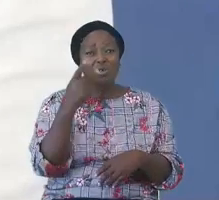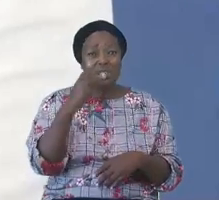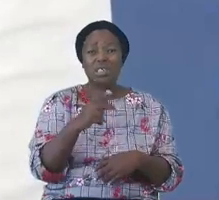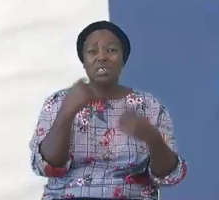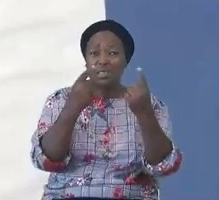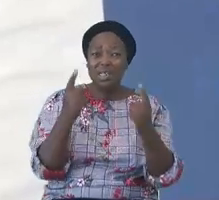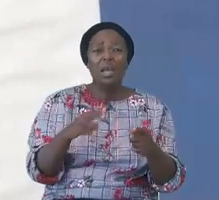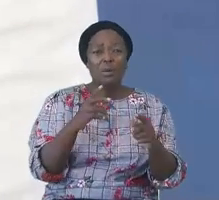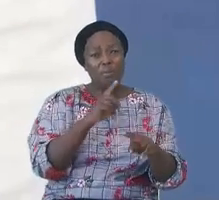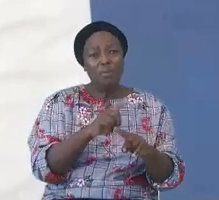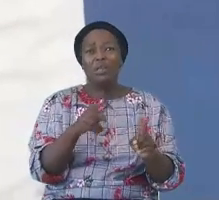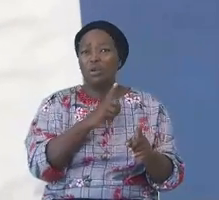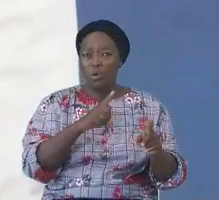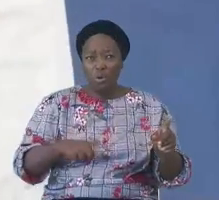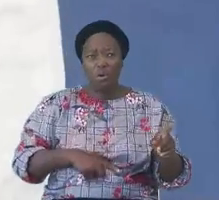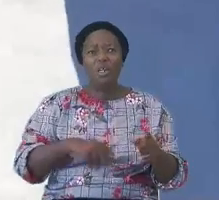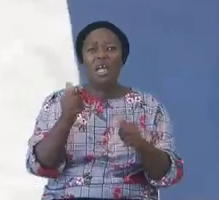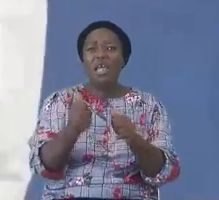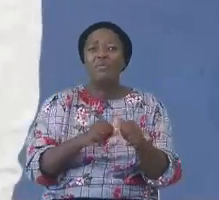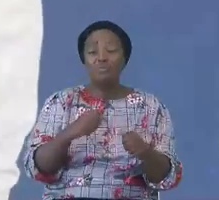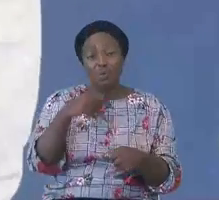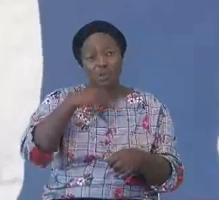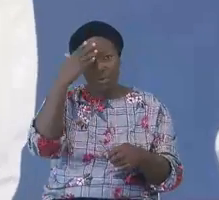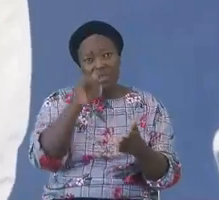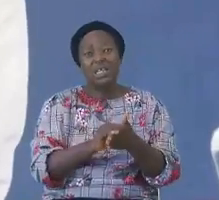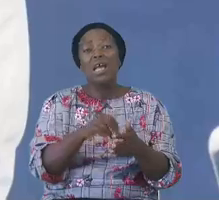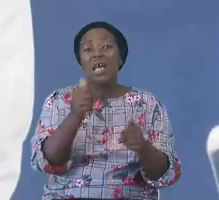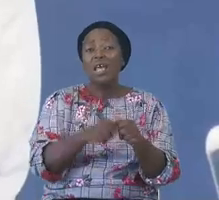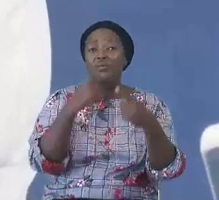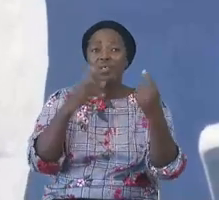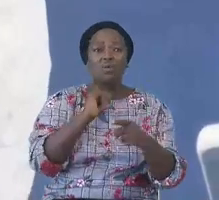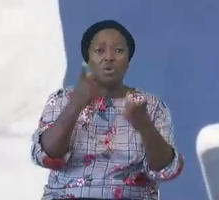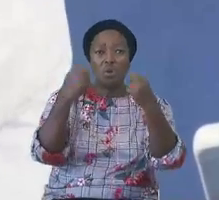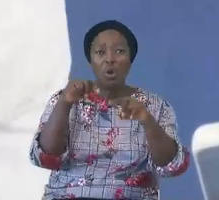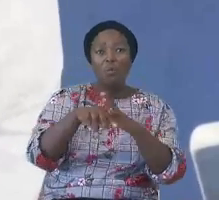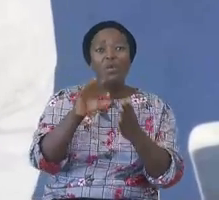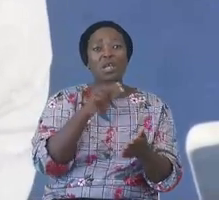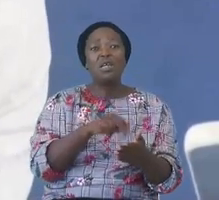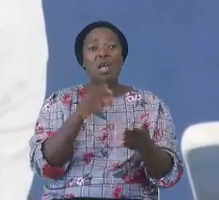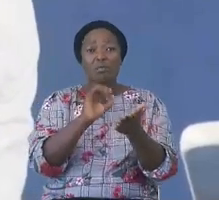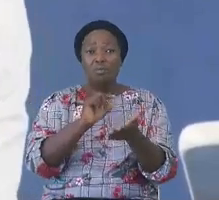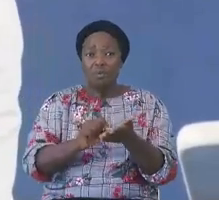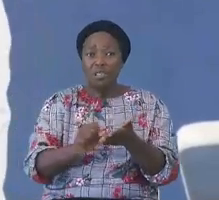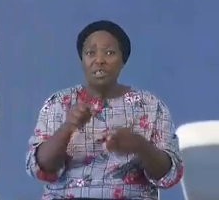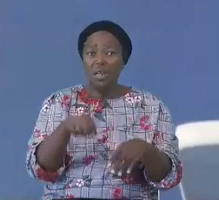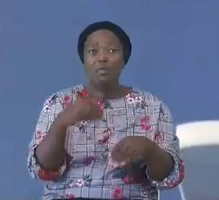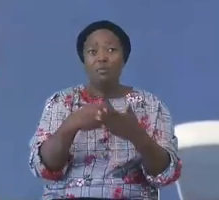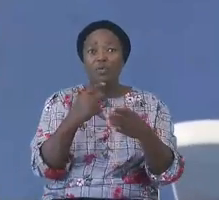sais que tes yeux sont purs pour contempler l'iniquité et tout péché